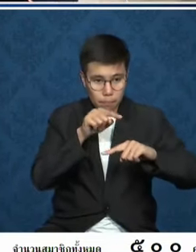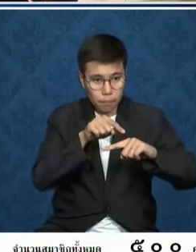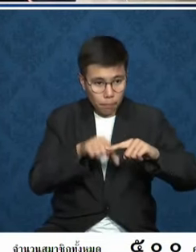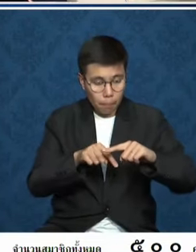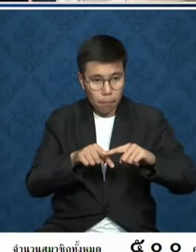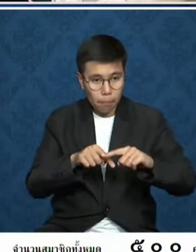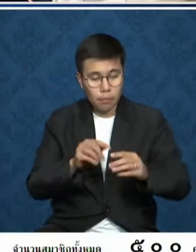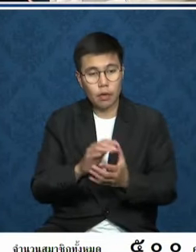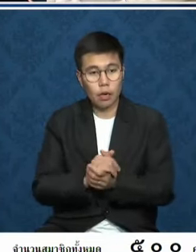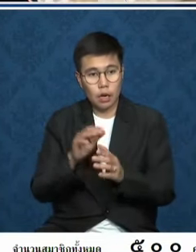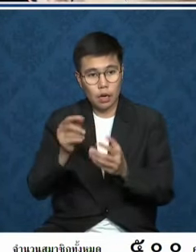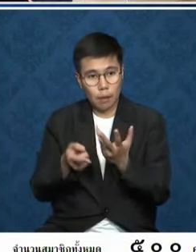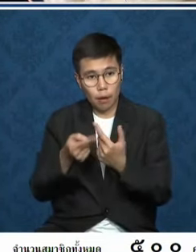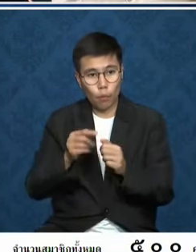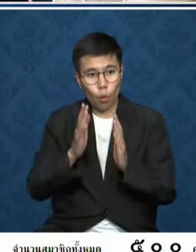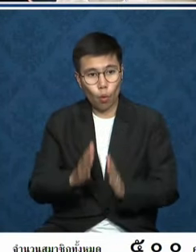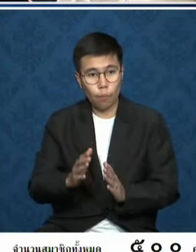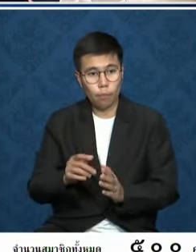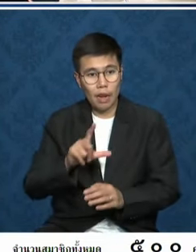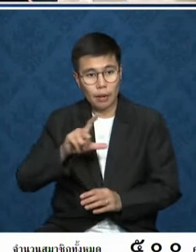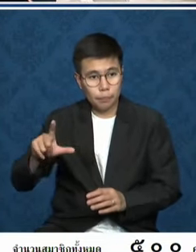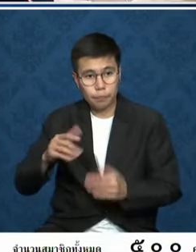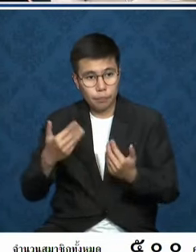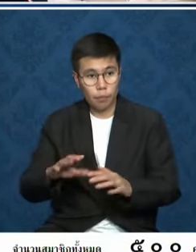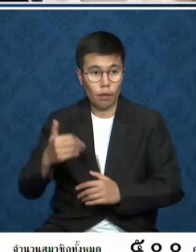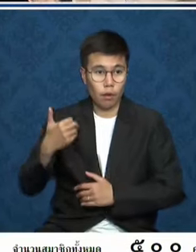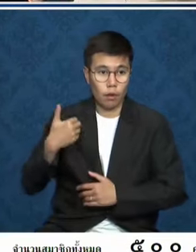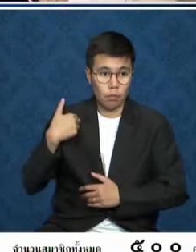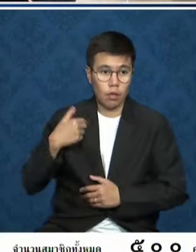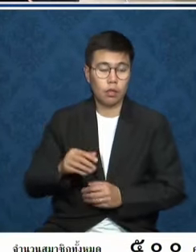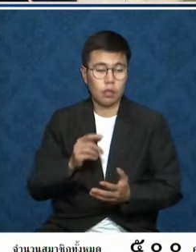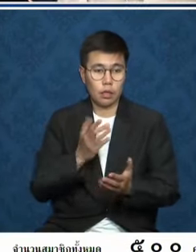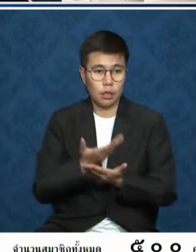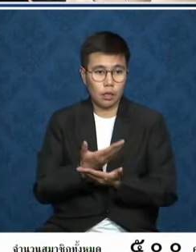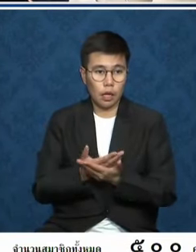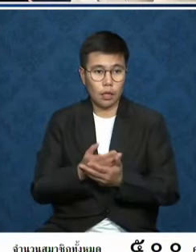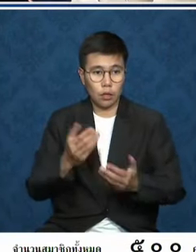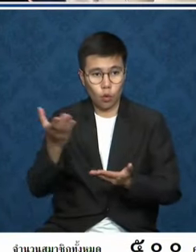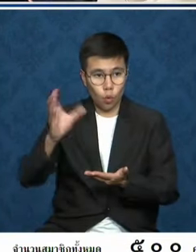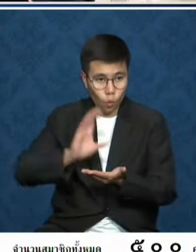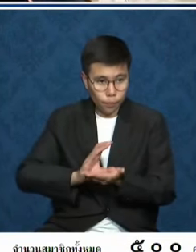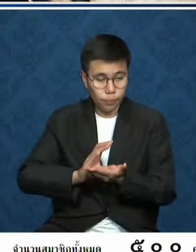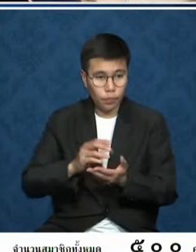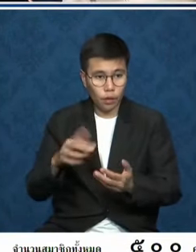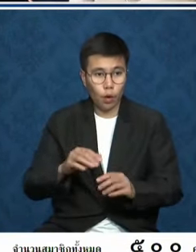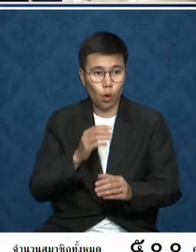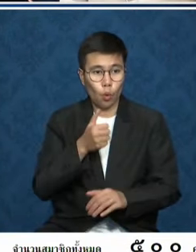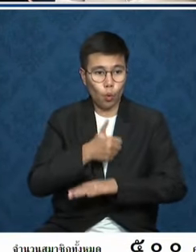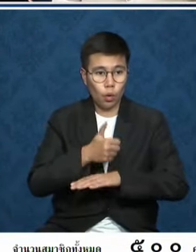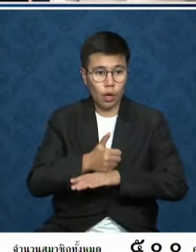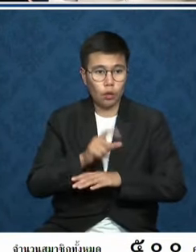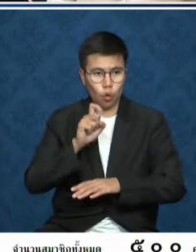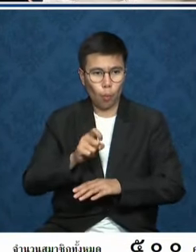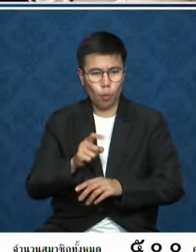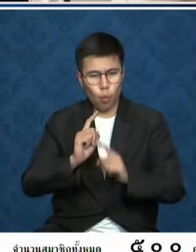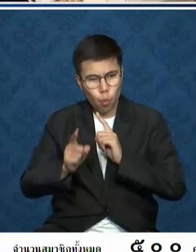3 ขอเสนอครับ1.เพิมกำลบการบริหารจัการใแ่งประมา แลที่ทางงโยบายครับทันภมิในการตไปไฟมา